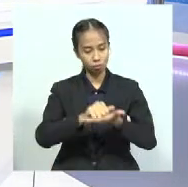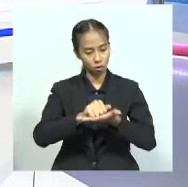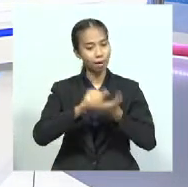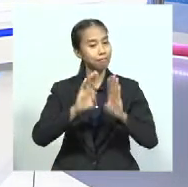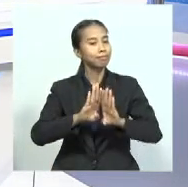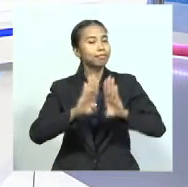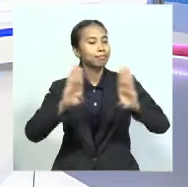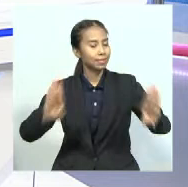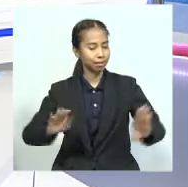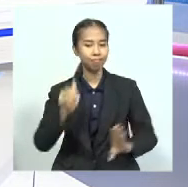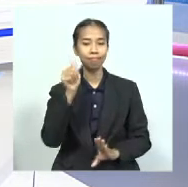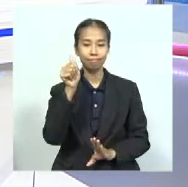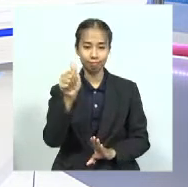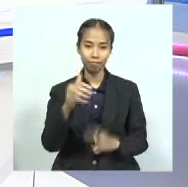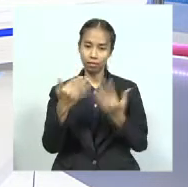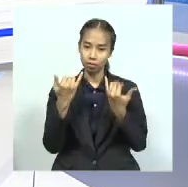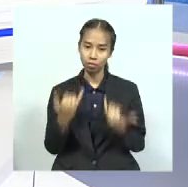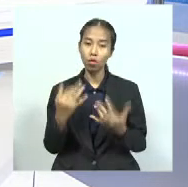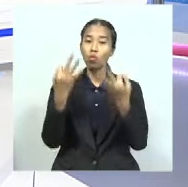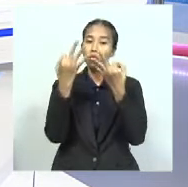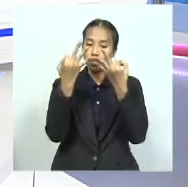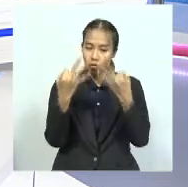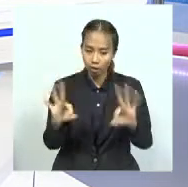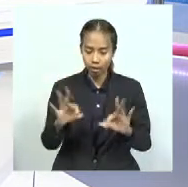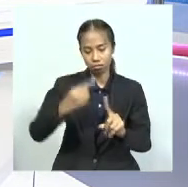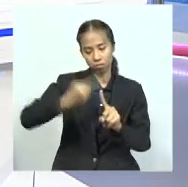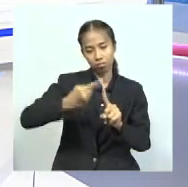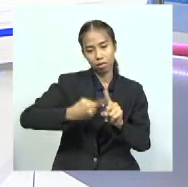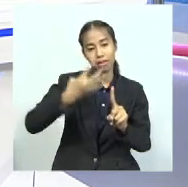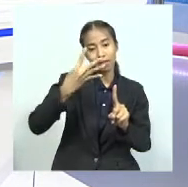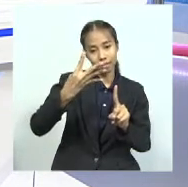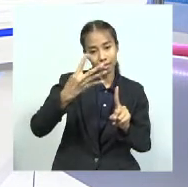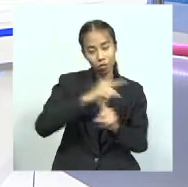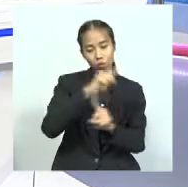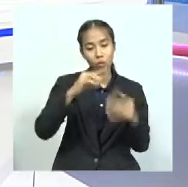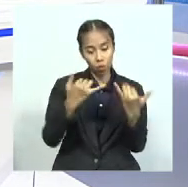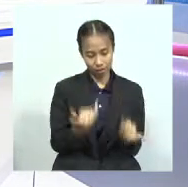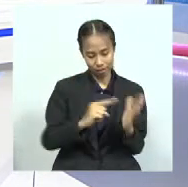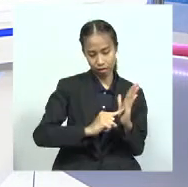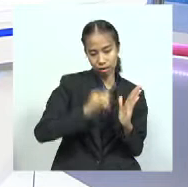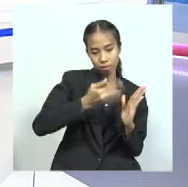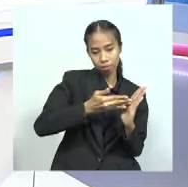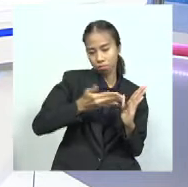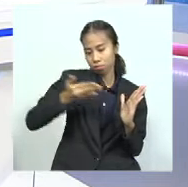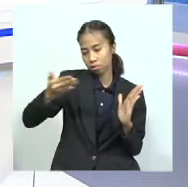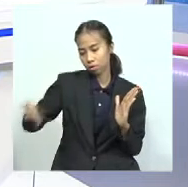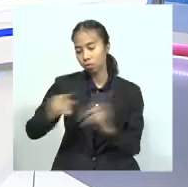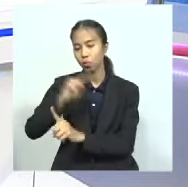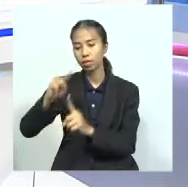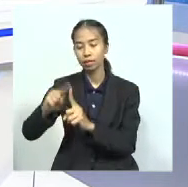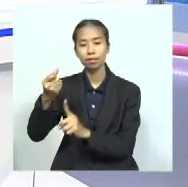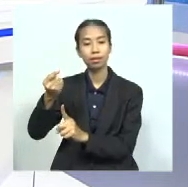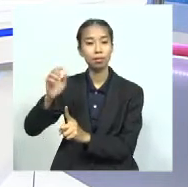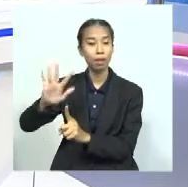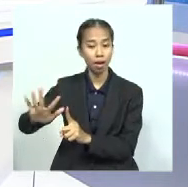ได้ใช้บริการแล้วซึ่งจะเป็นการใช้บริการฟรี4เดือนด้วยกันตั้งแต่วันนี้ไปจนถึงวันที่15เมษ